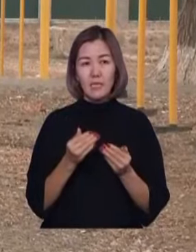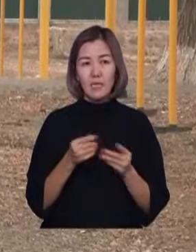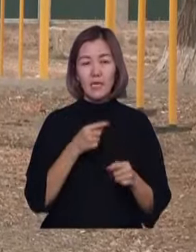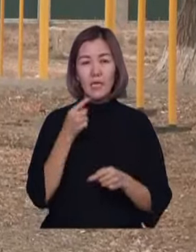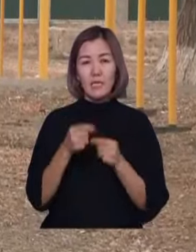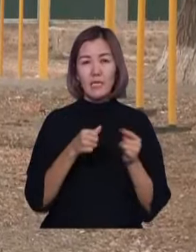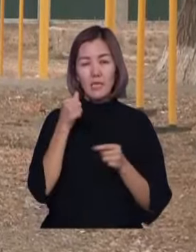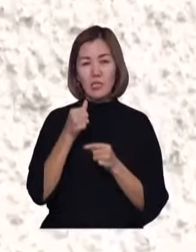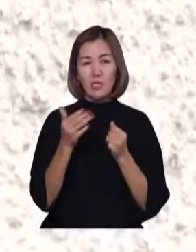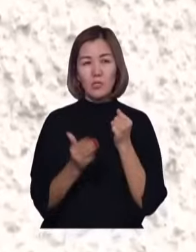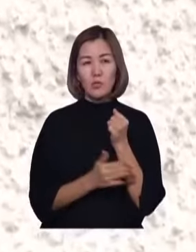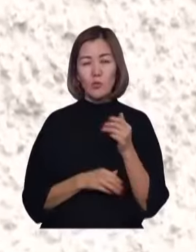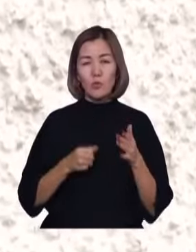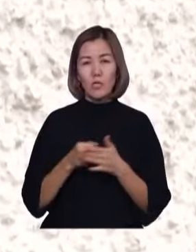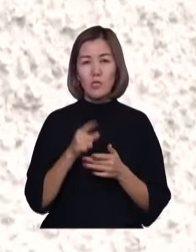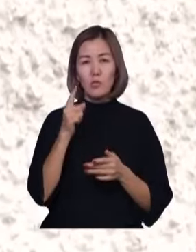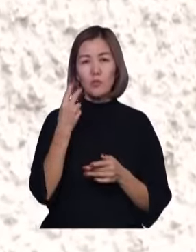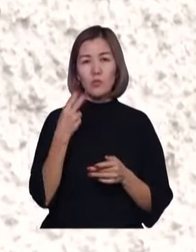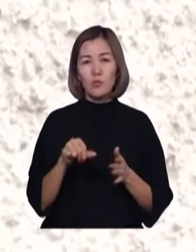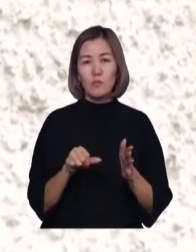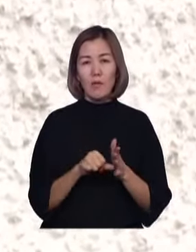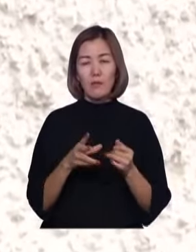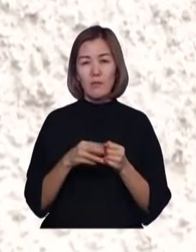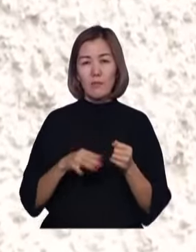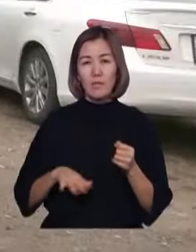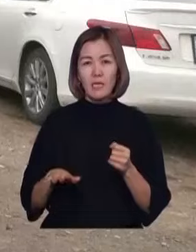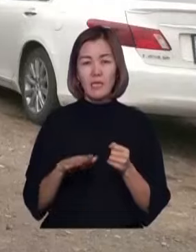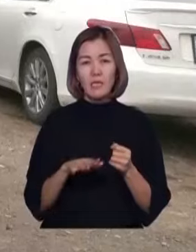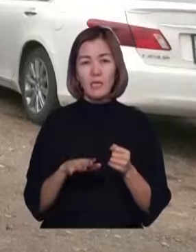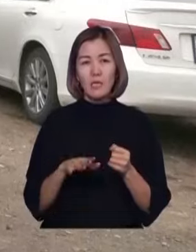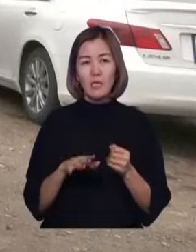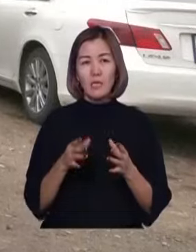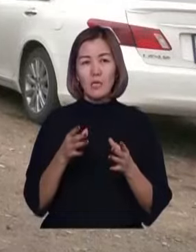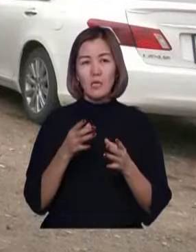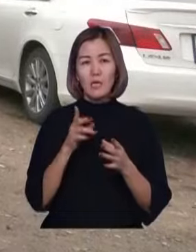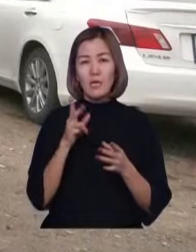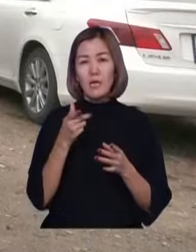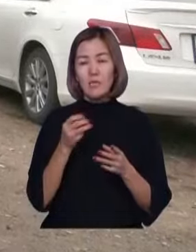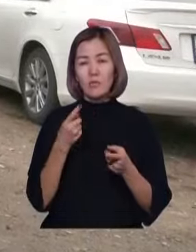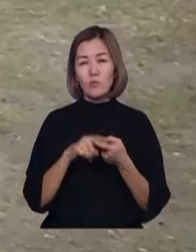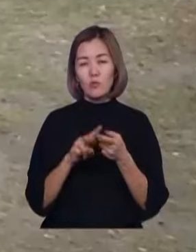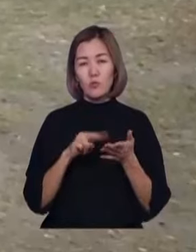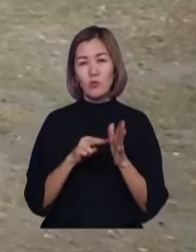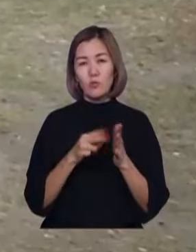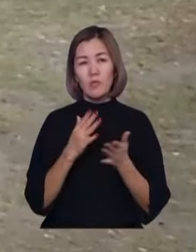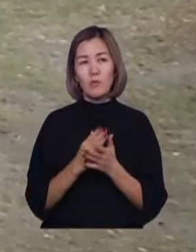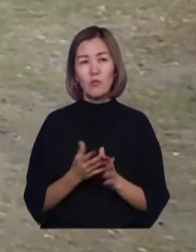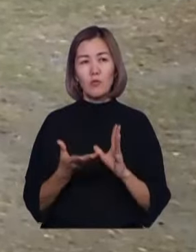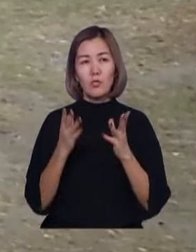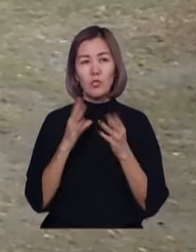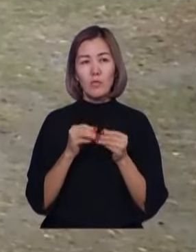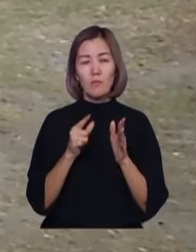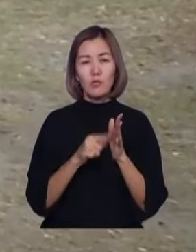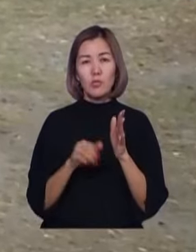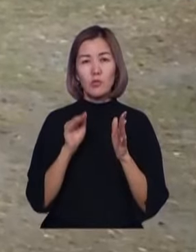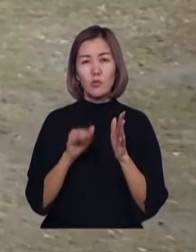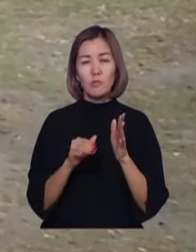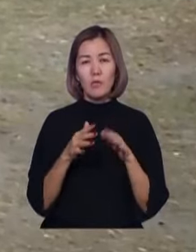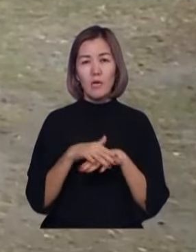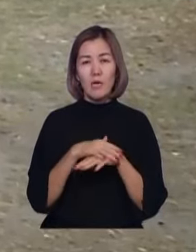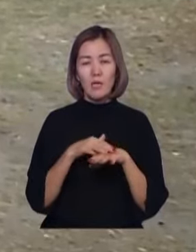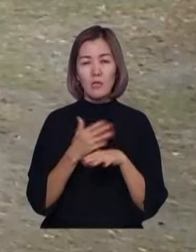келесі жылдың соңына дейін 126 елді мекенде өркениет игілігіне қосуды жоспарлап отыр. Жалпы облысымызда 700 мың халық